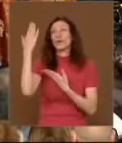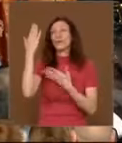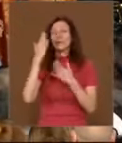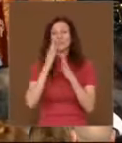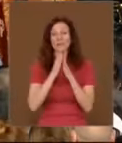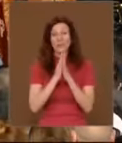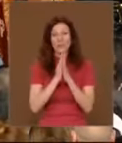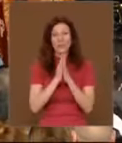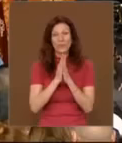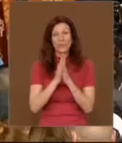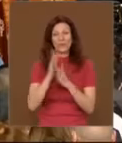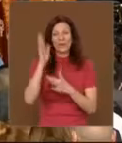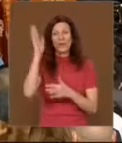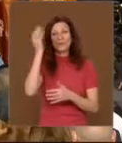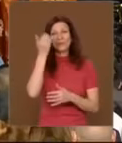помолим.